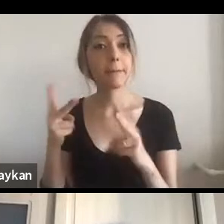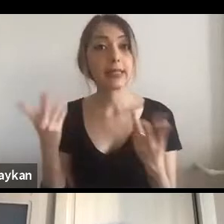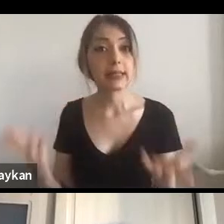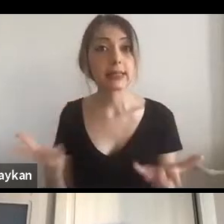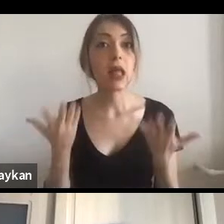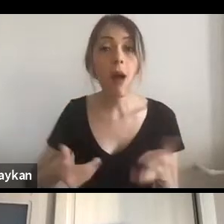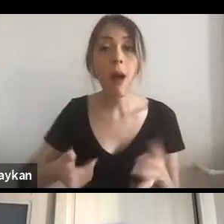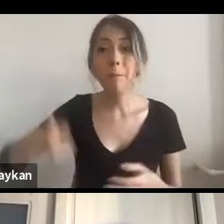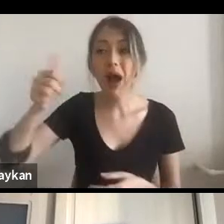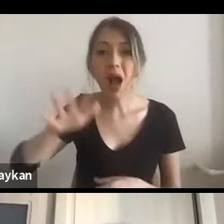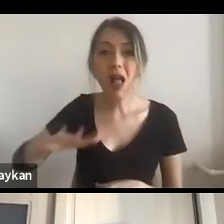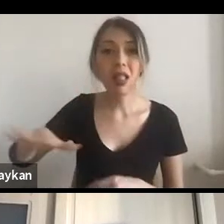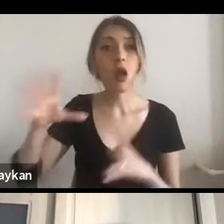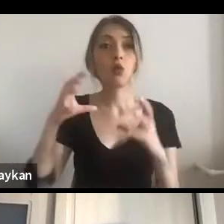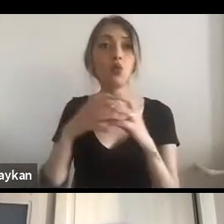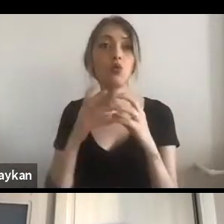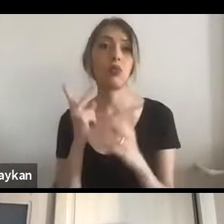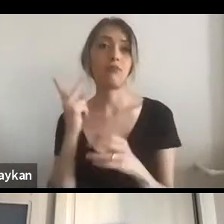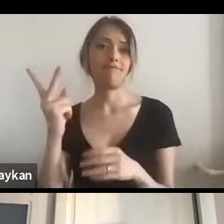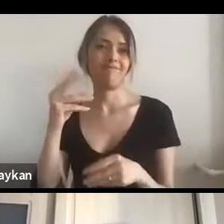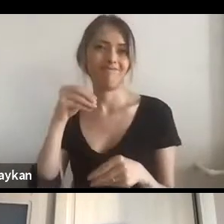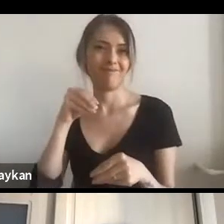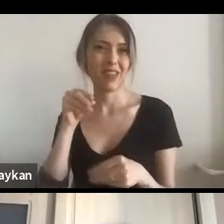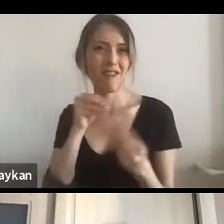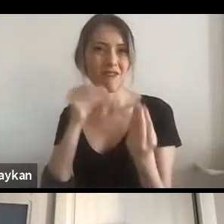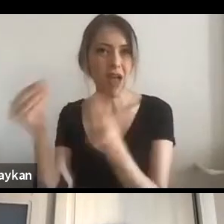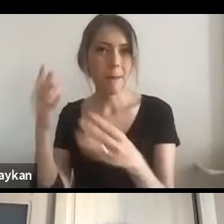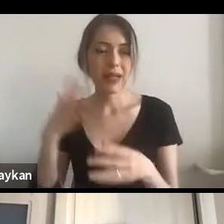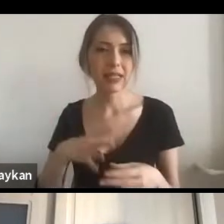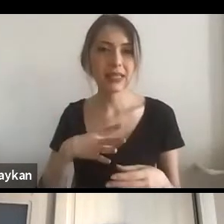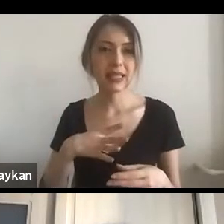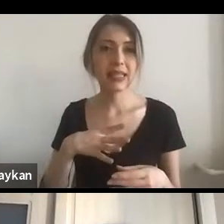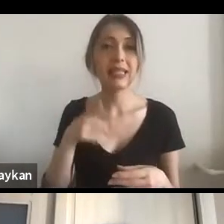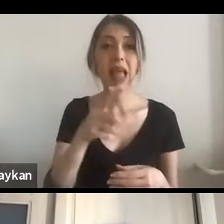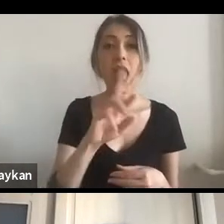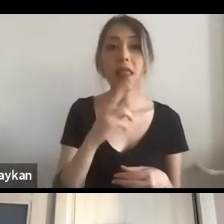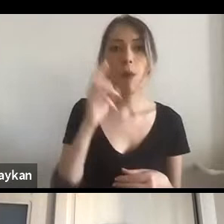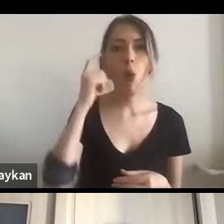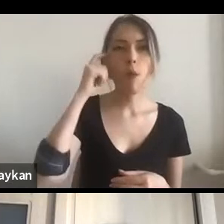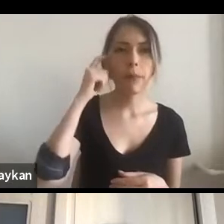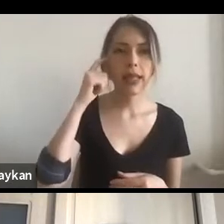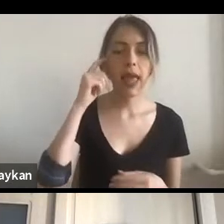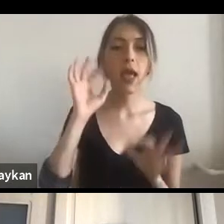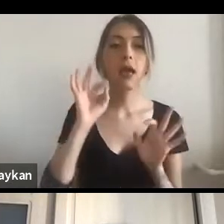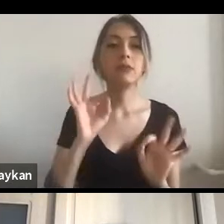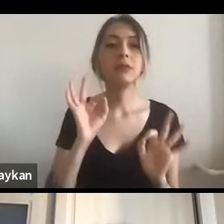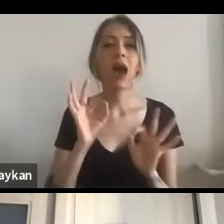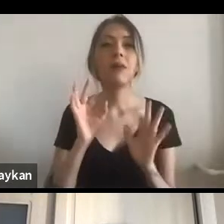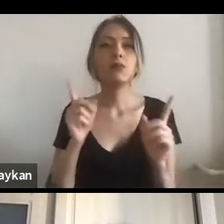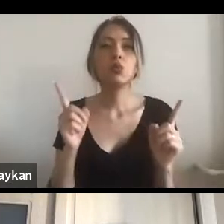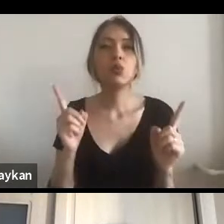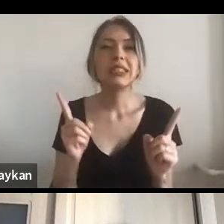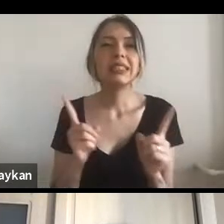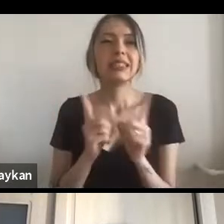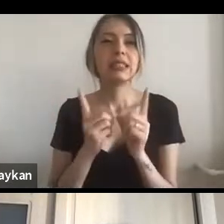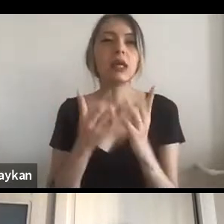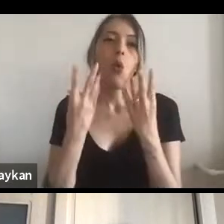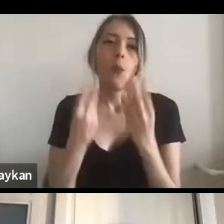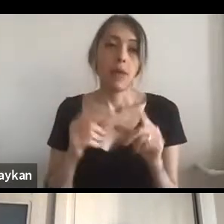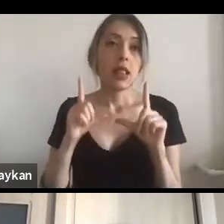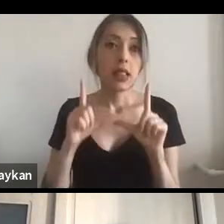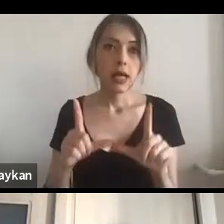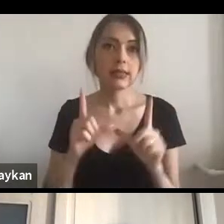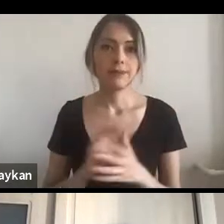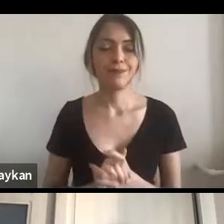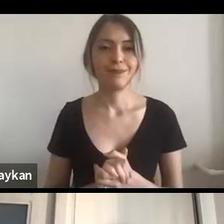gidecek görüşün gerçekten çok özlü ama aynı zamanda o kadar da özgün olması gerektiğini